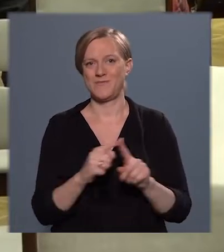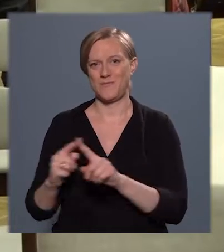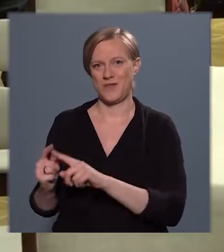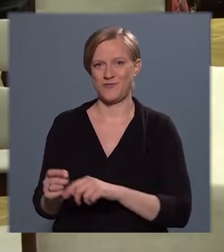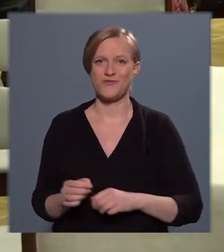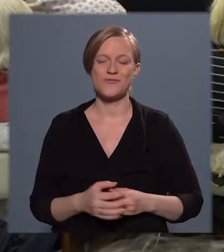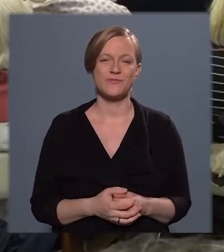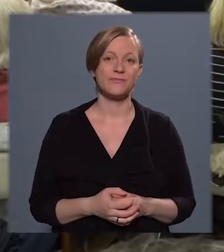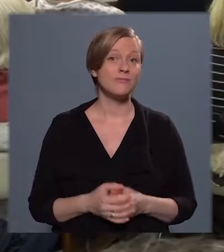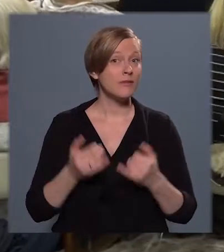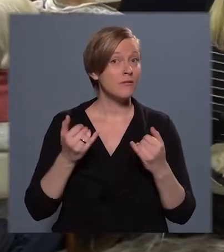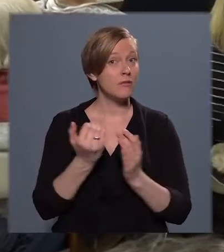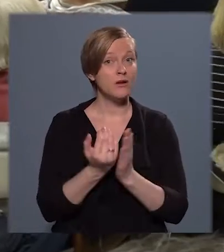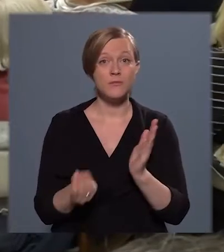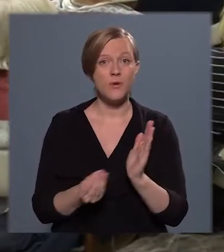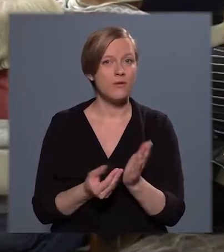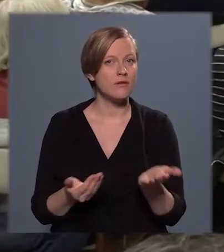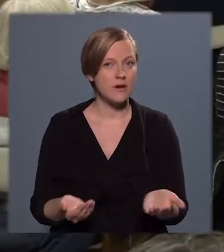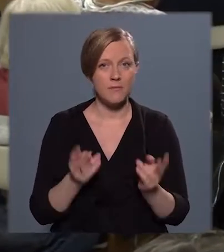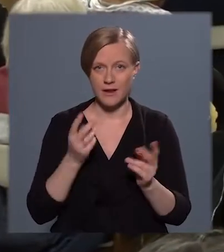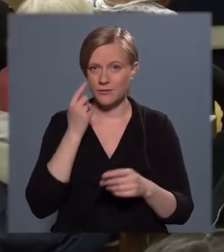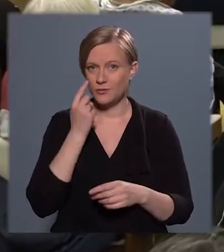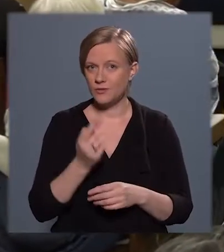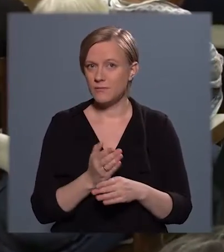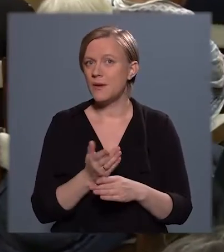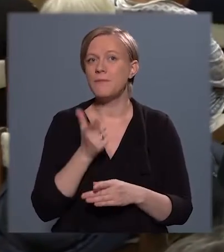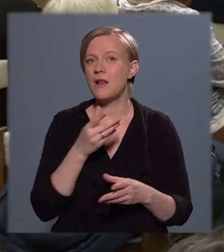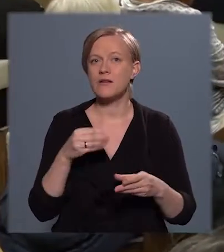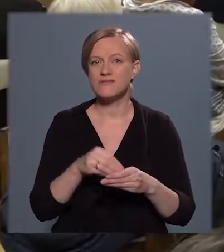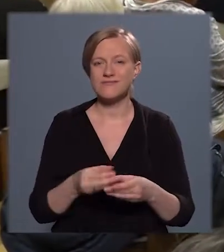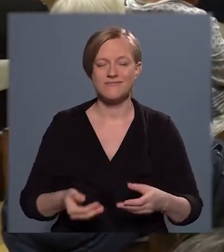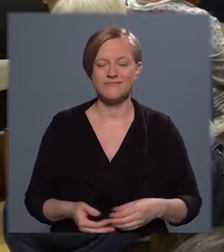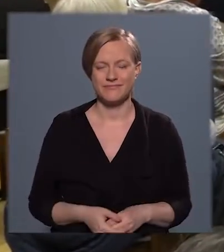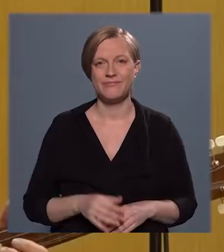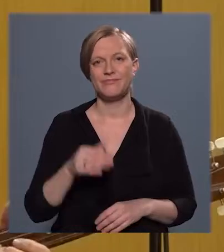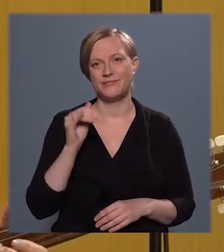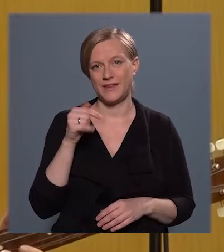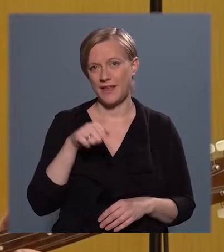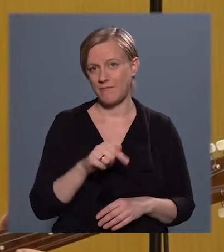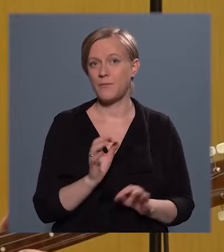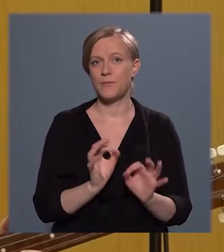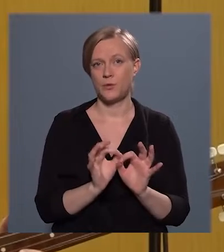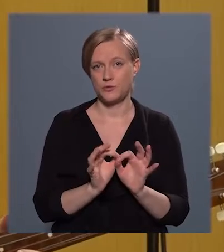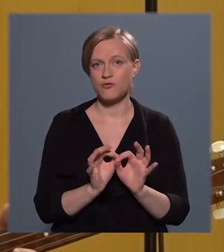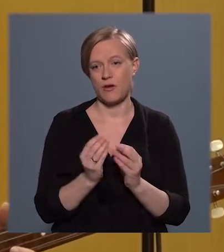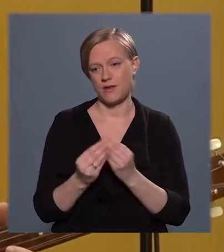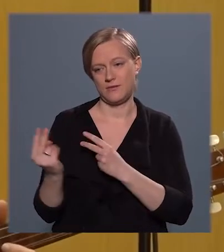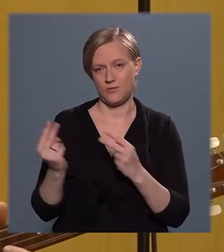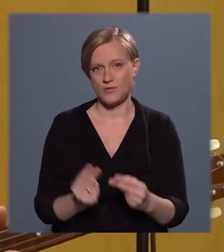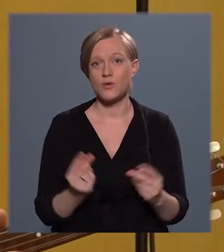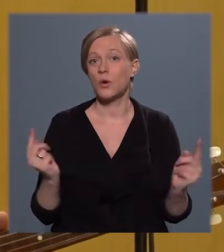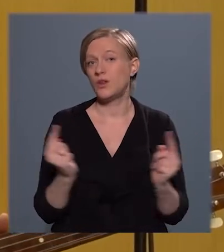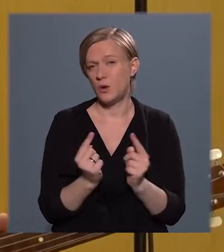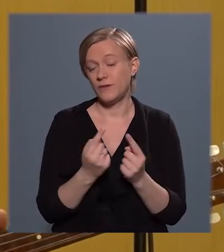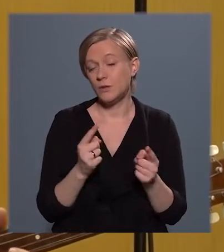A mai programban nem már lehet tudni, hogy mi szerepel? Igen, ebbe pontosan ilyet is hoztunk. Ugyan rövid